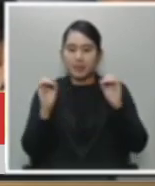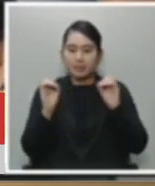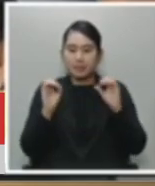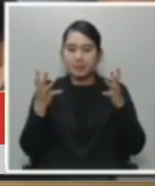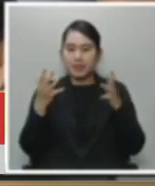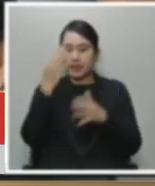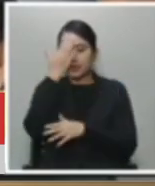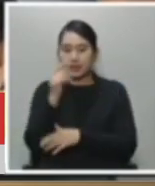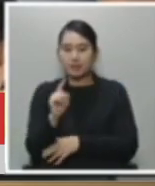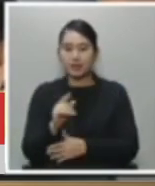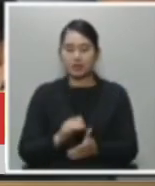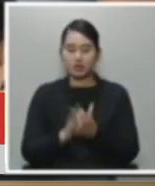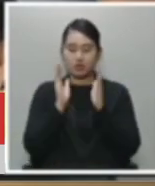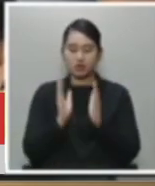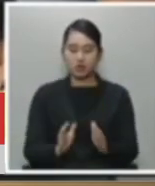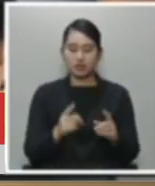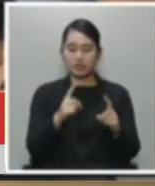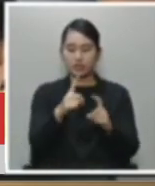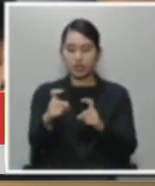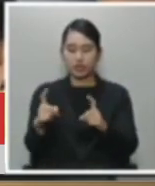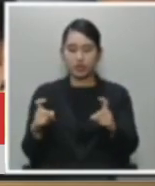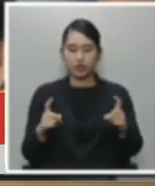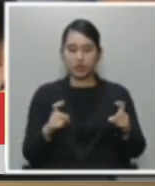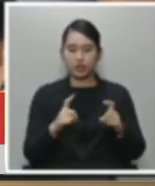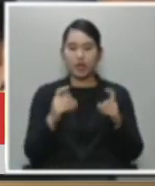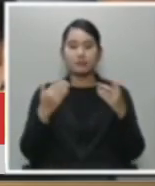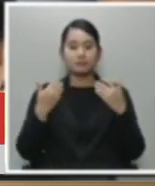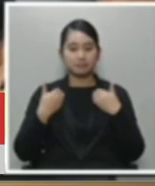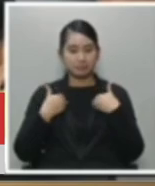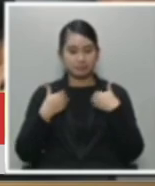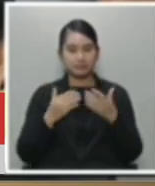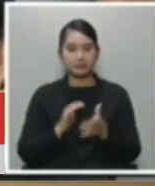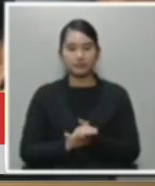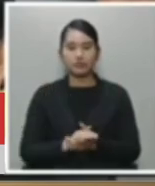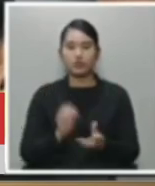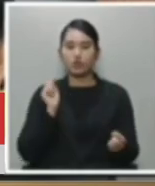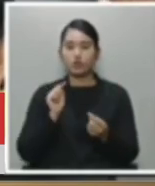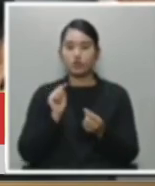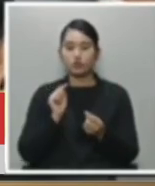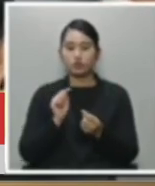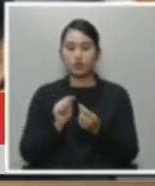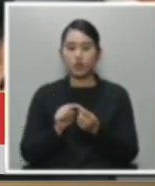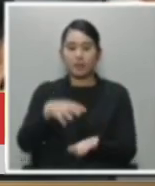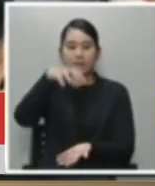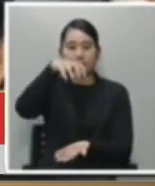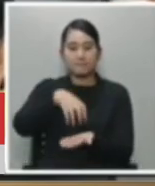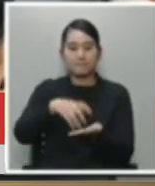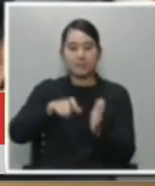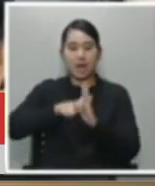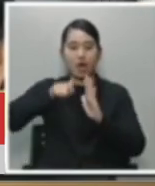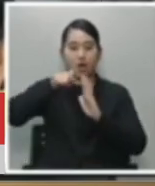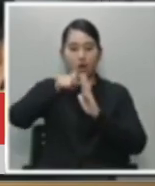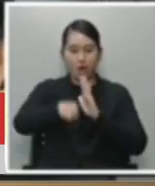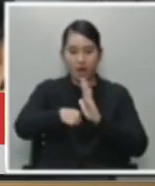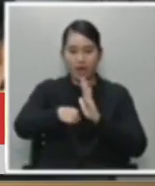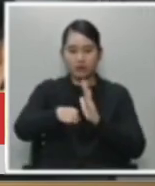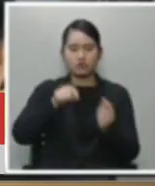มีประชาชนเสียชีวิตเป็นจำนวนมากเกิดขึ้นกลางเมืองที่ใหญ่เป็นอันดับสองของประเทศในย่านเศ